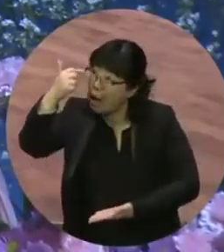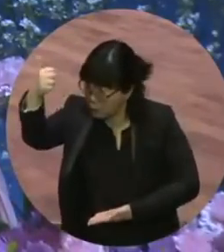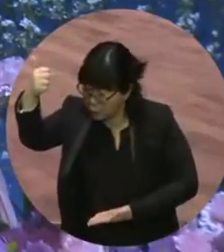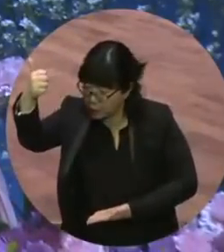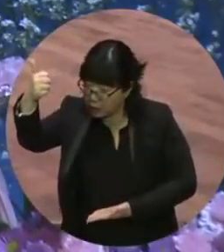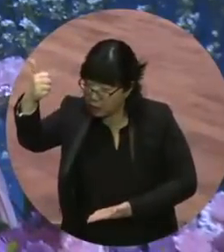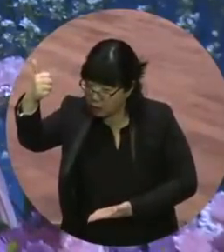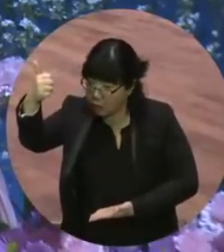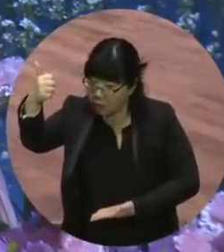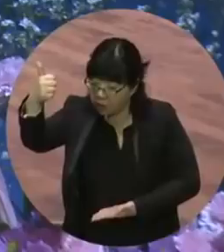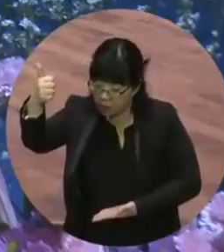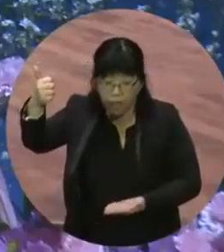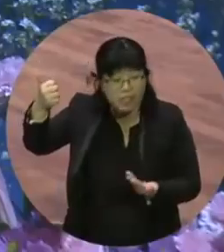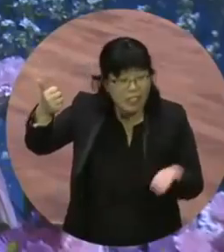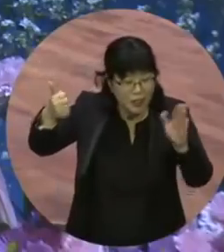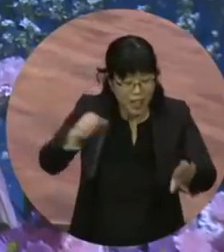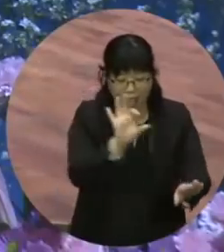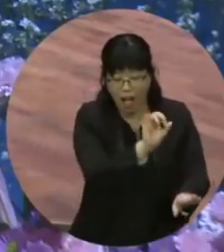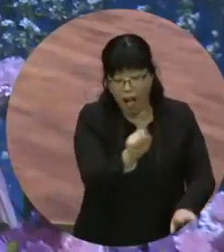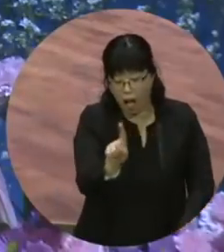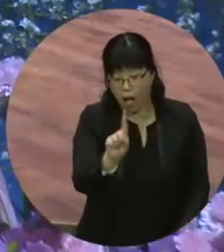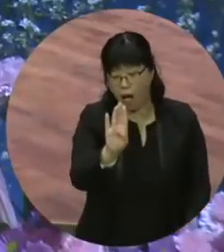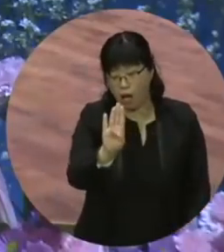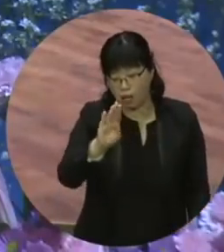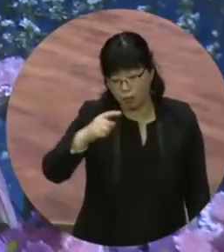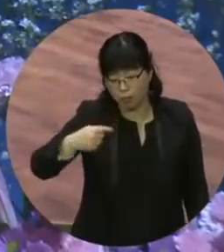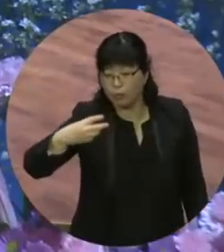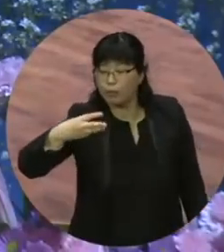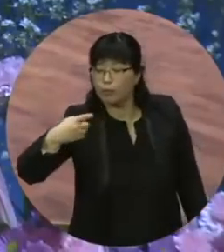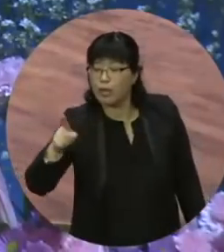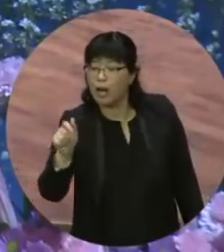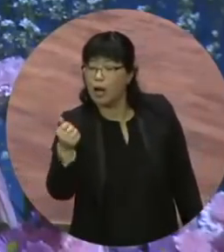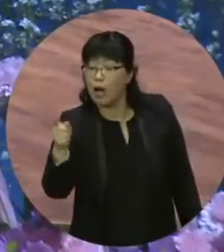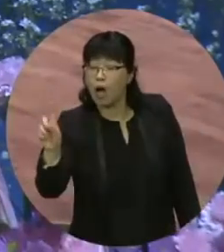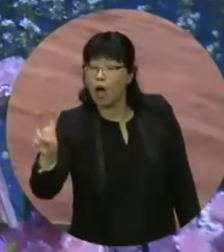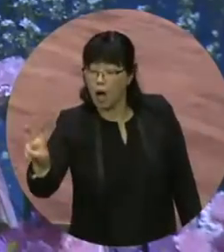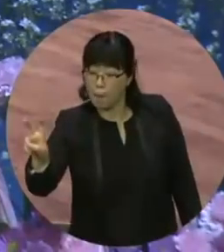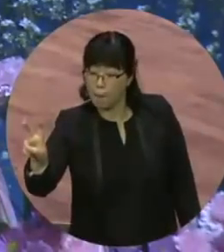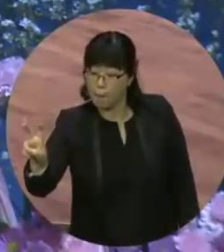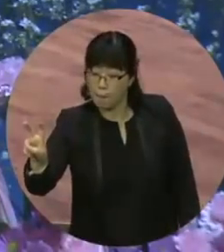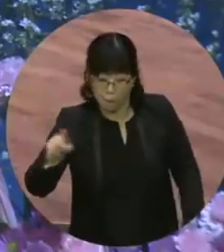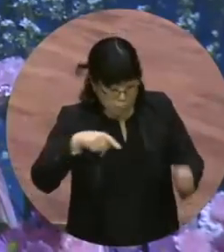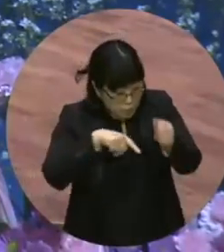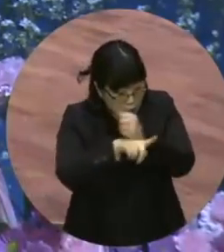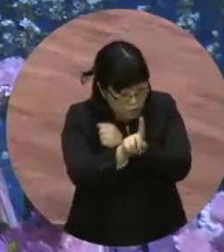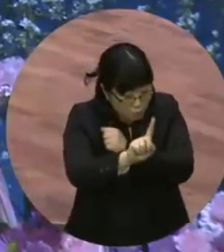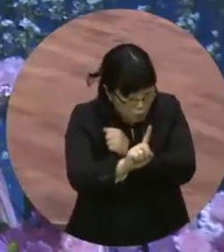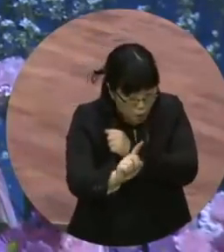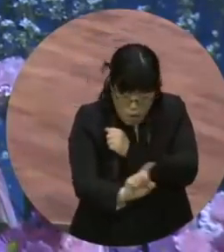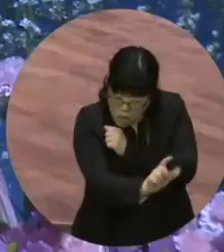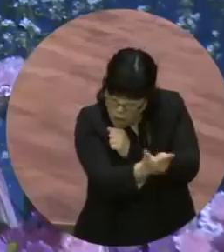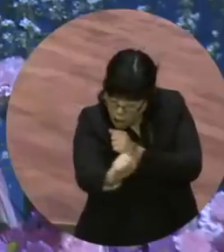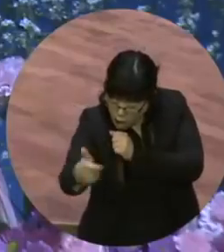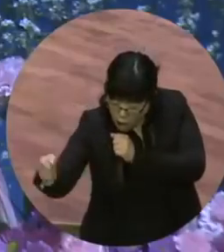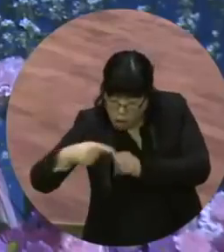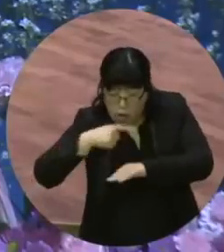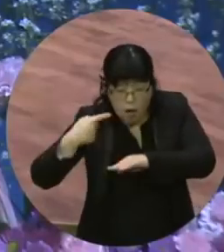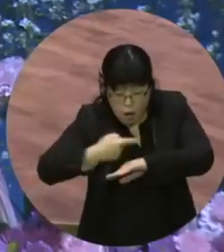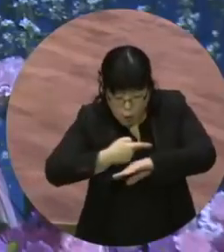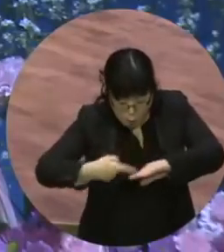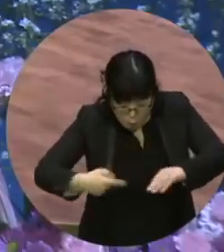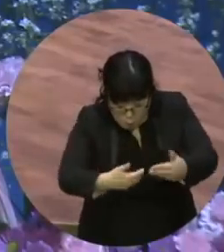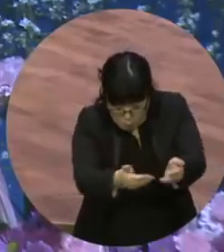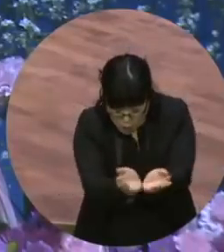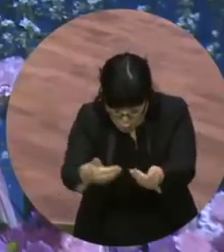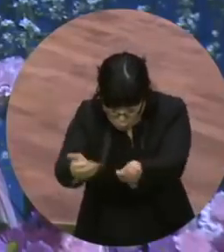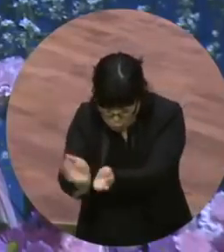아버지. 이게 이제 세계복음화입니다. 다시 말하면 너 지금 너가 지금 너 가족 너 그 아들 하나